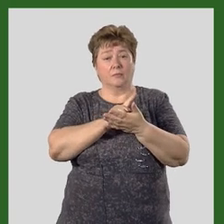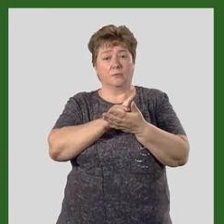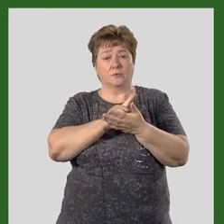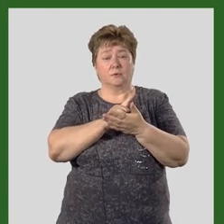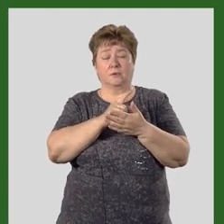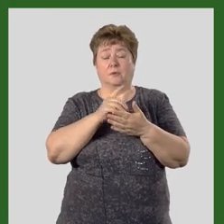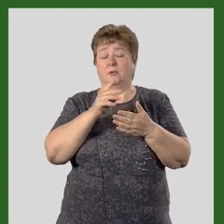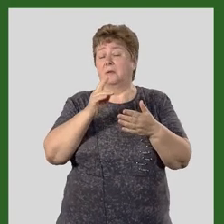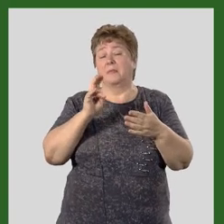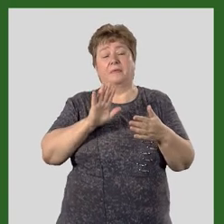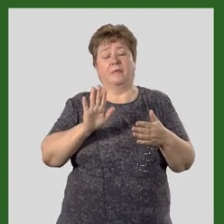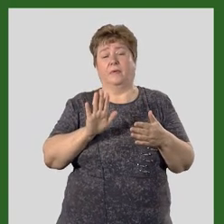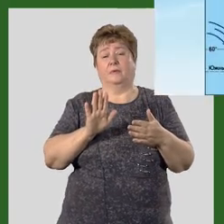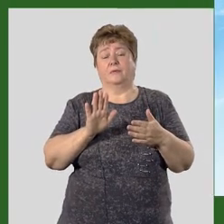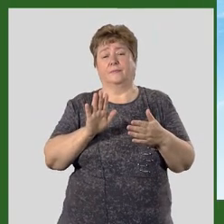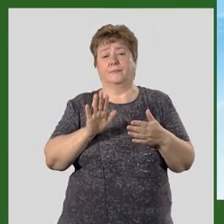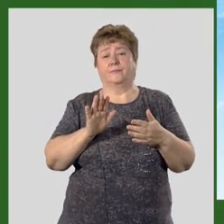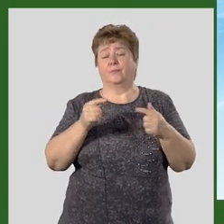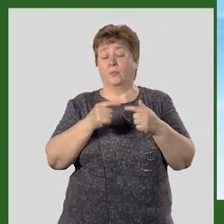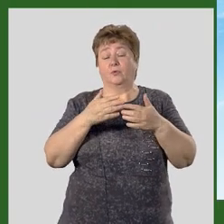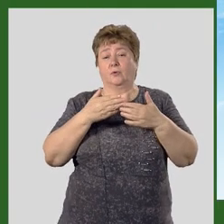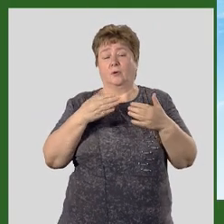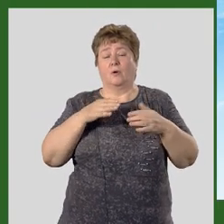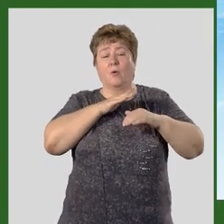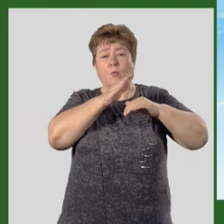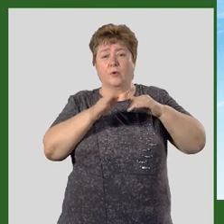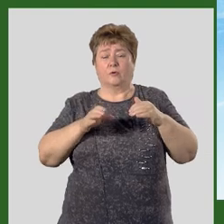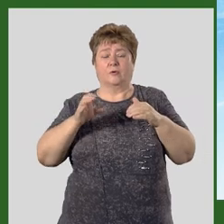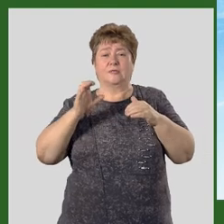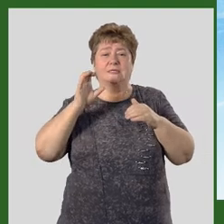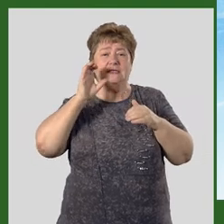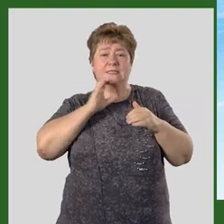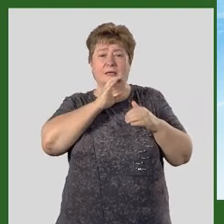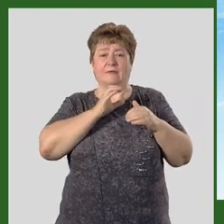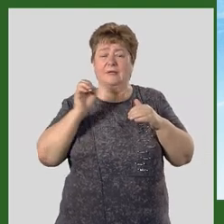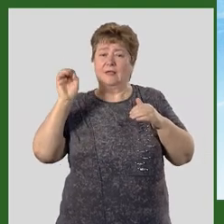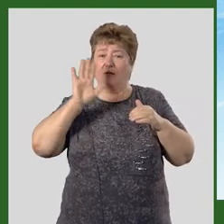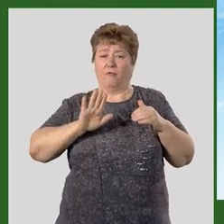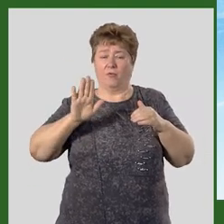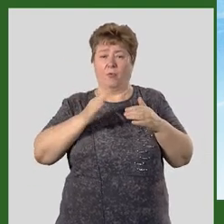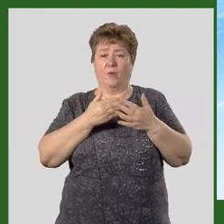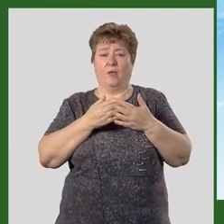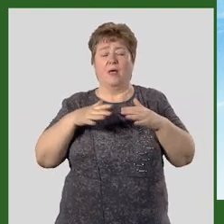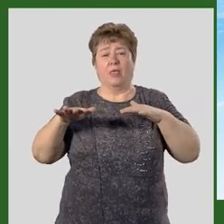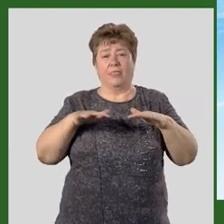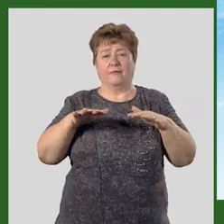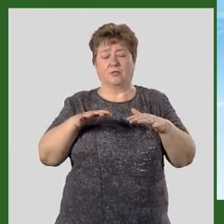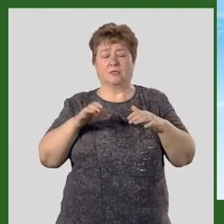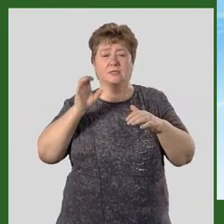Не совсем. У берегов Северной Европы Например,